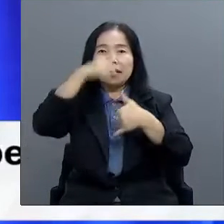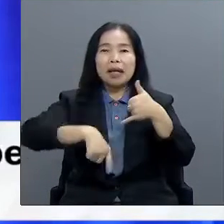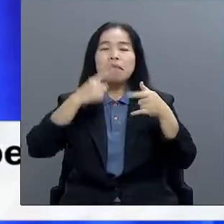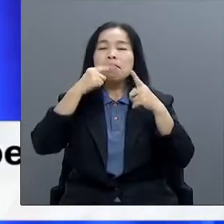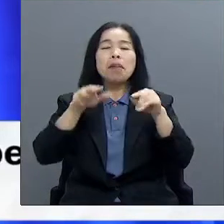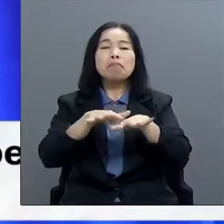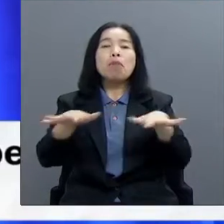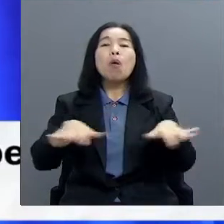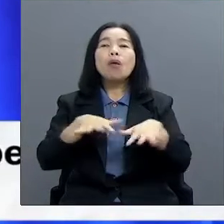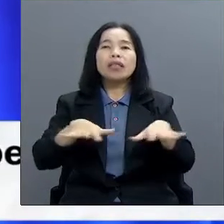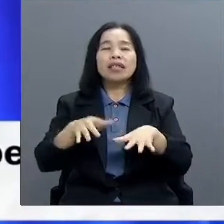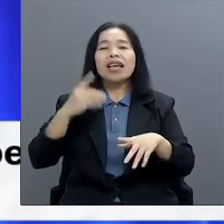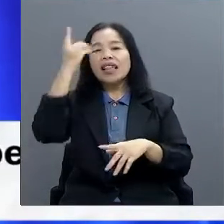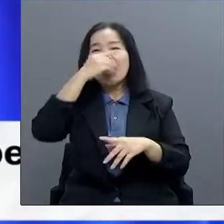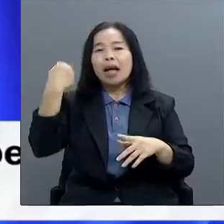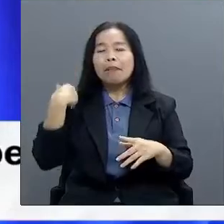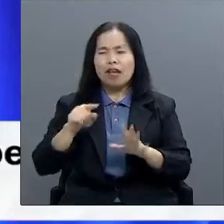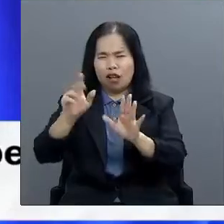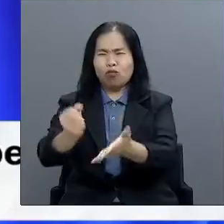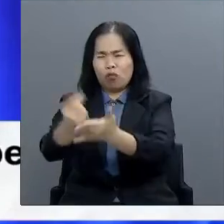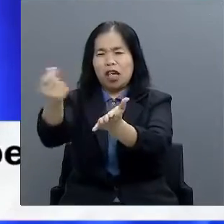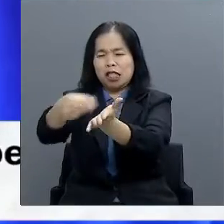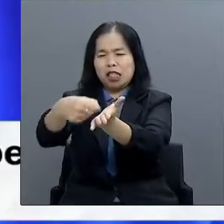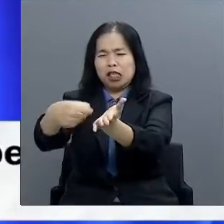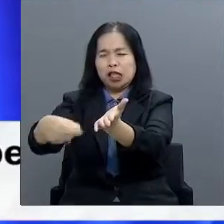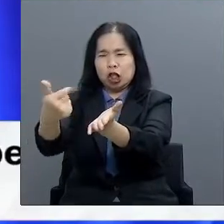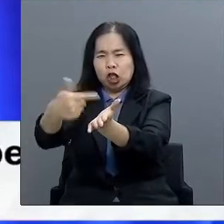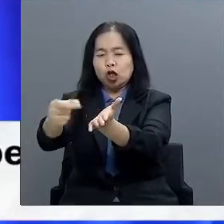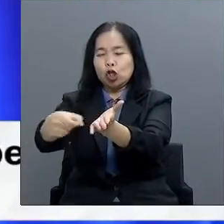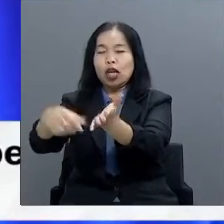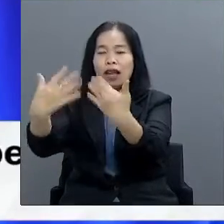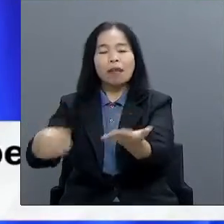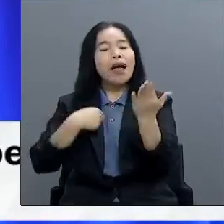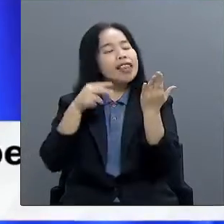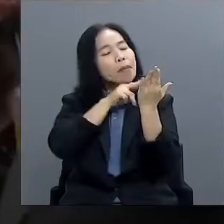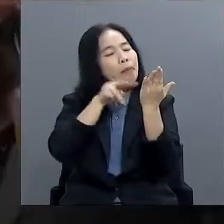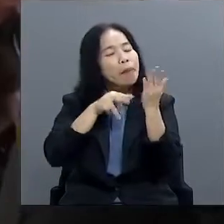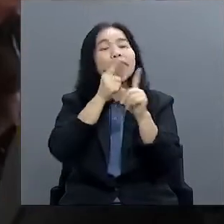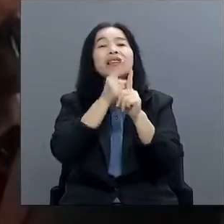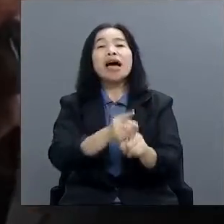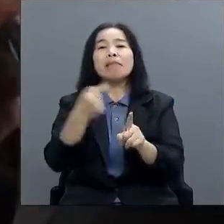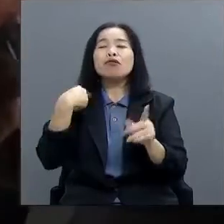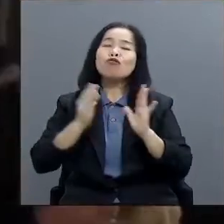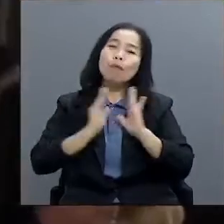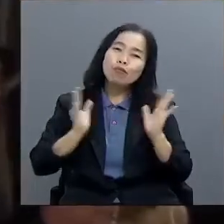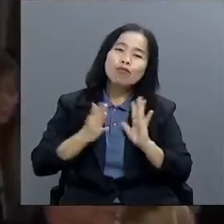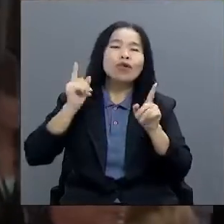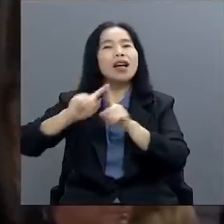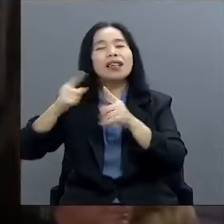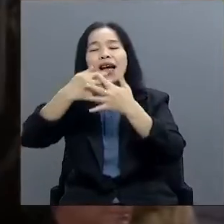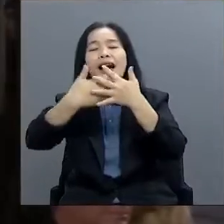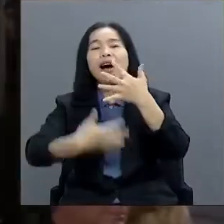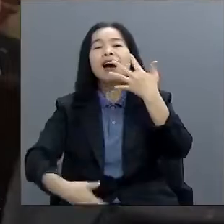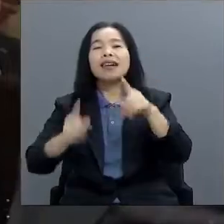ที่ดาราจะว่าจ้างนักร่างสุนทรพจน์มืออาชีพในพิธีสำคัญอย่างการรับรางวัลทางการแสดงเพราะถ้าหากพูดสปีชได้ดู